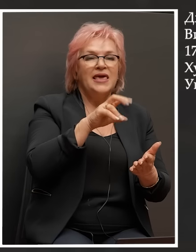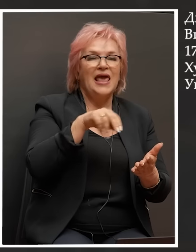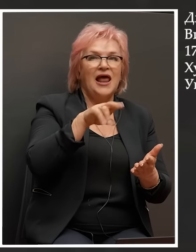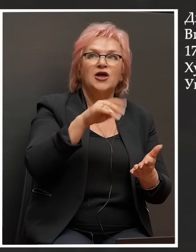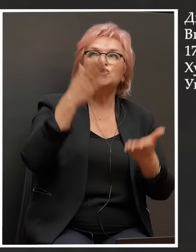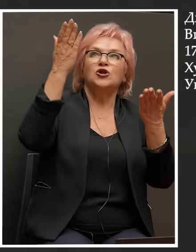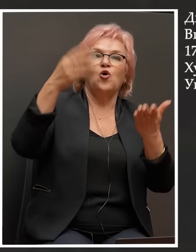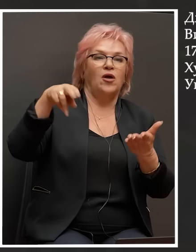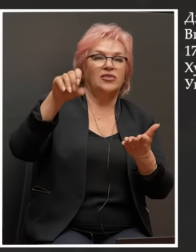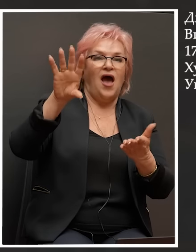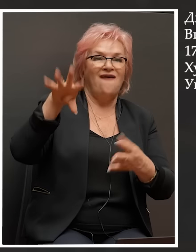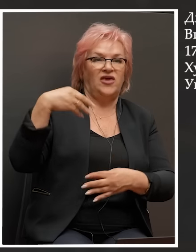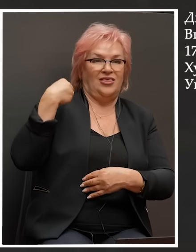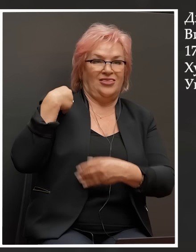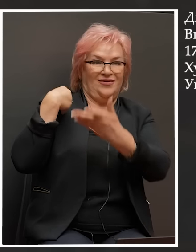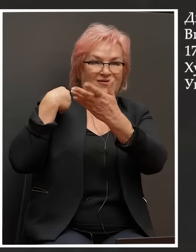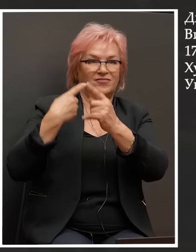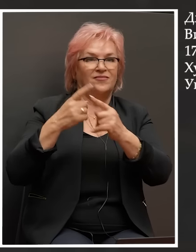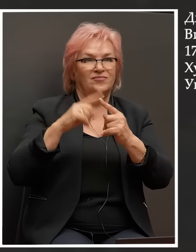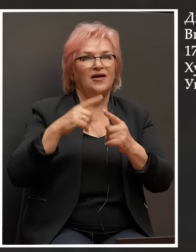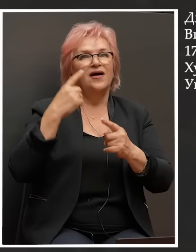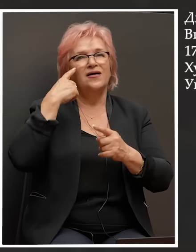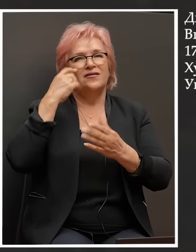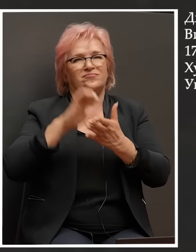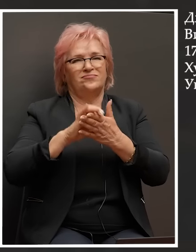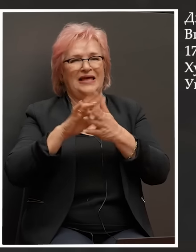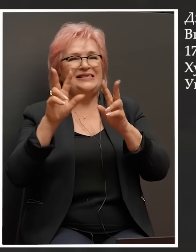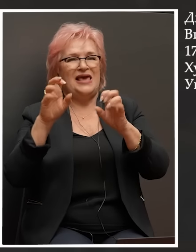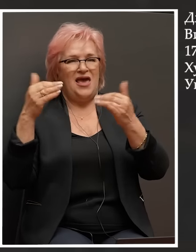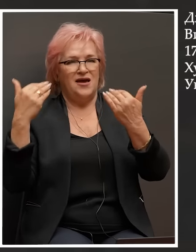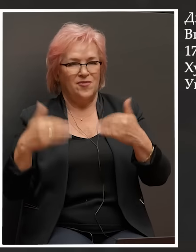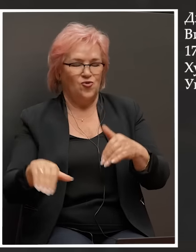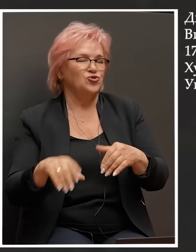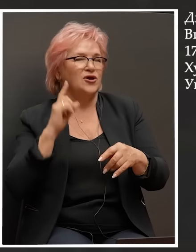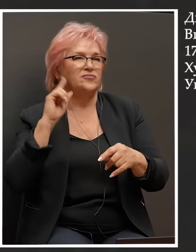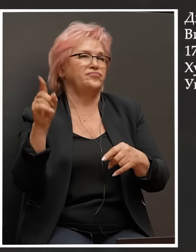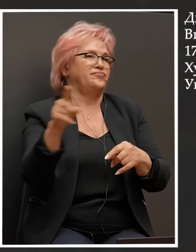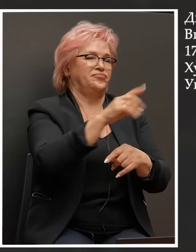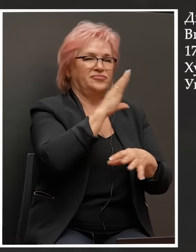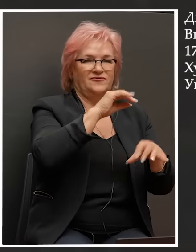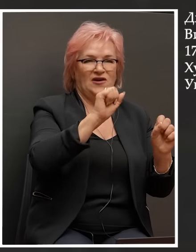Давид. И это как бы вот настолько расхожая тема, насколько это возможно. Но